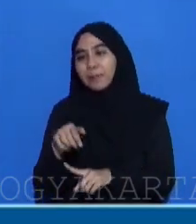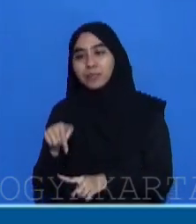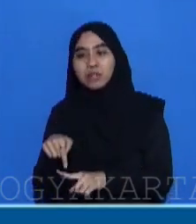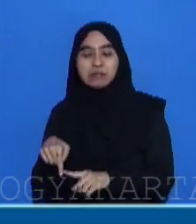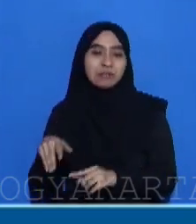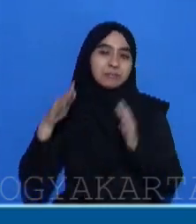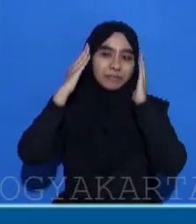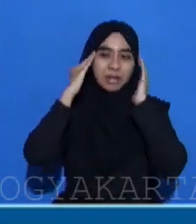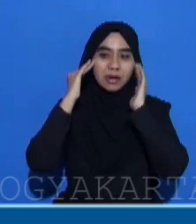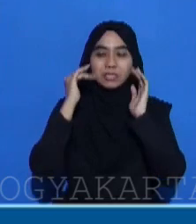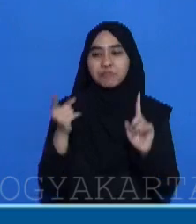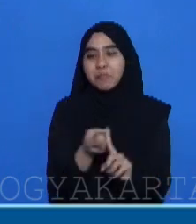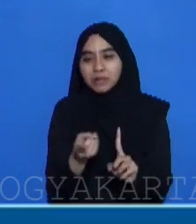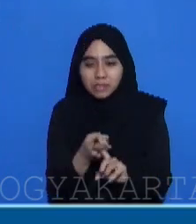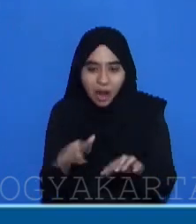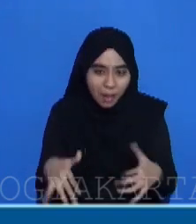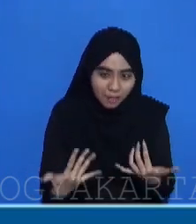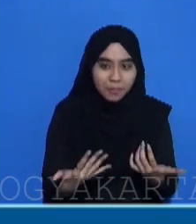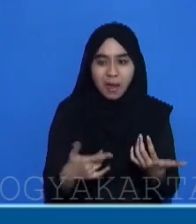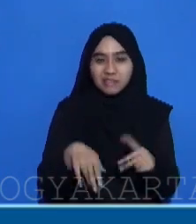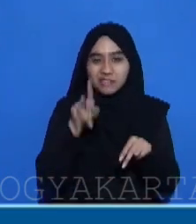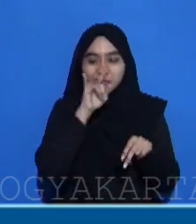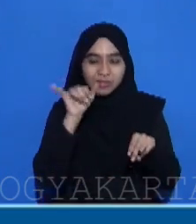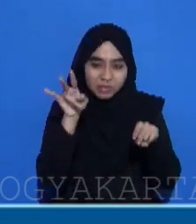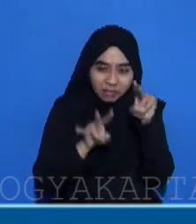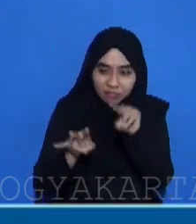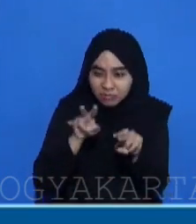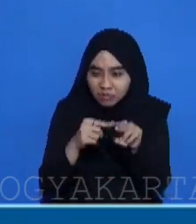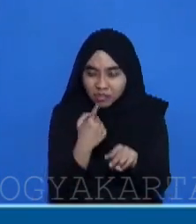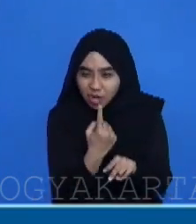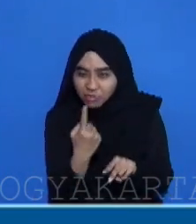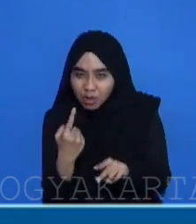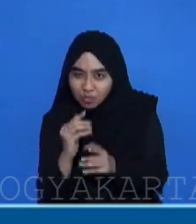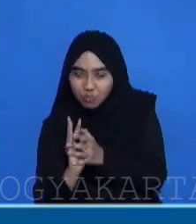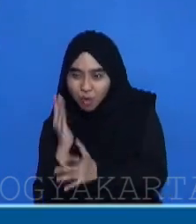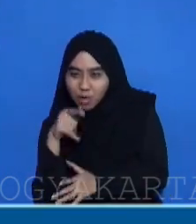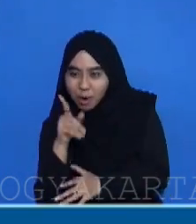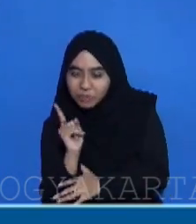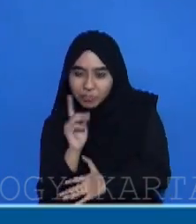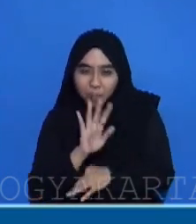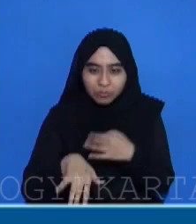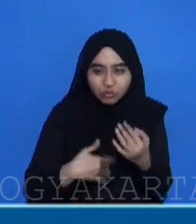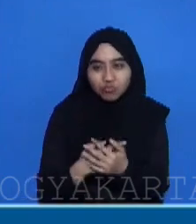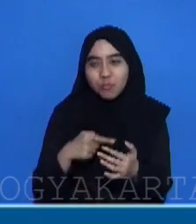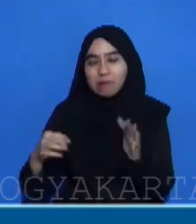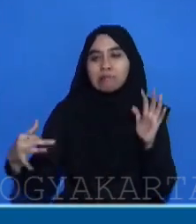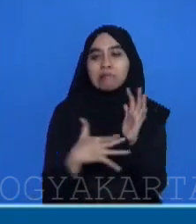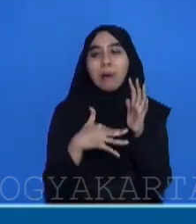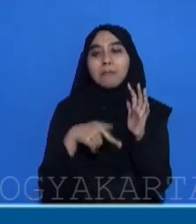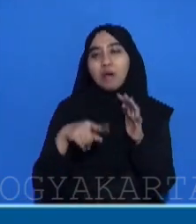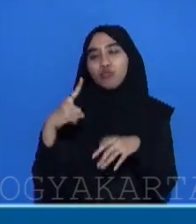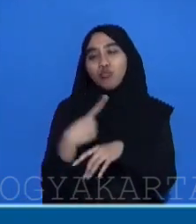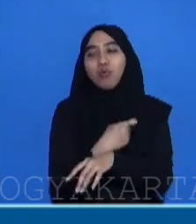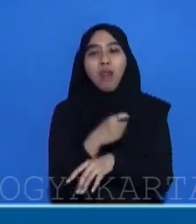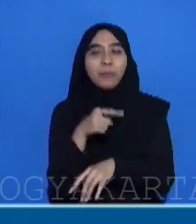inangang Malih priksalgal Wi brambet jalarananun k uljemados